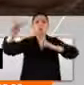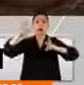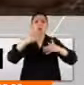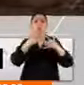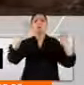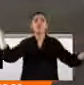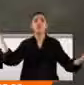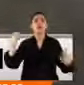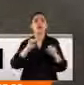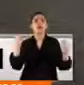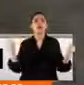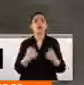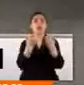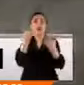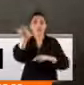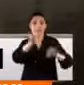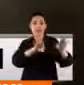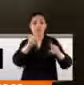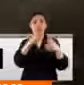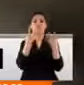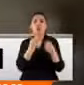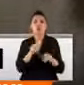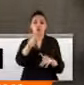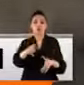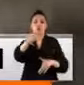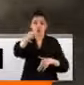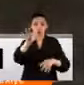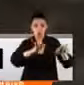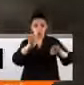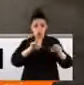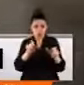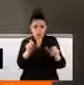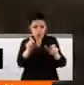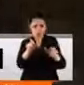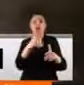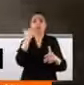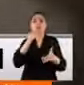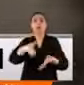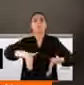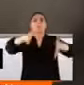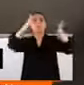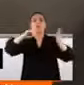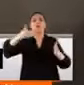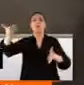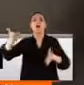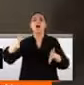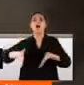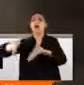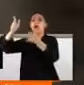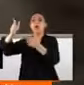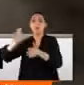Böyle bir yıkım olmaz. İşler planlandığı gibi gitmedi. Kontrollü yıkım sırasında bina yan apartmanın üzerine